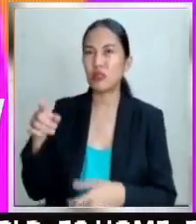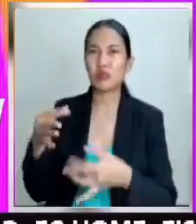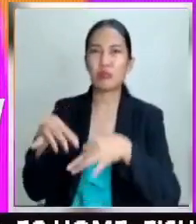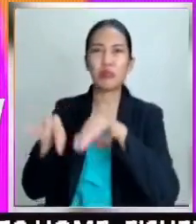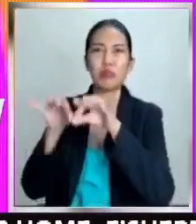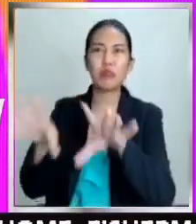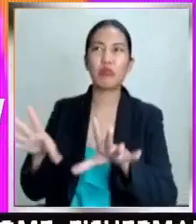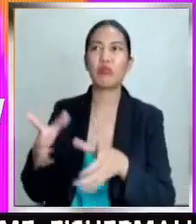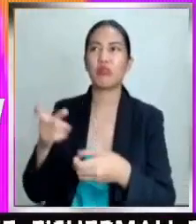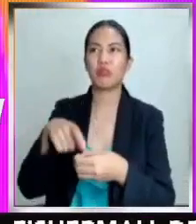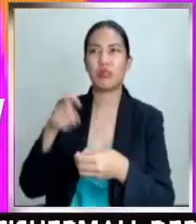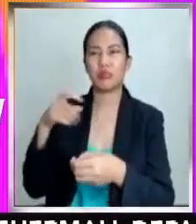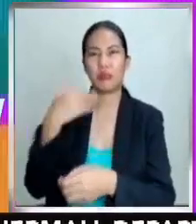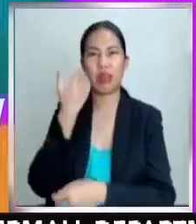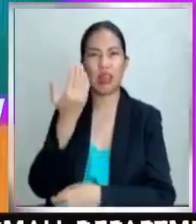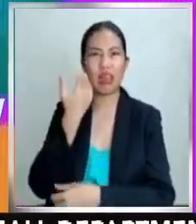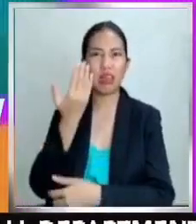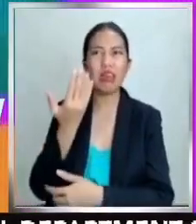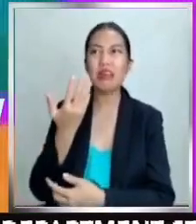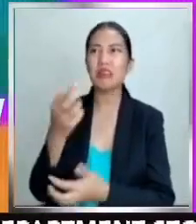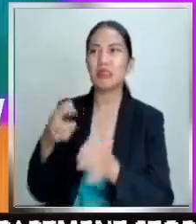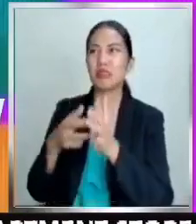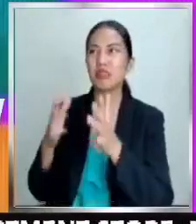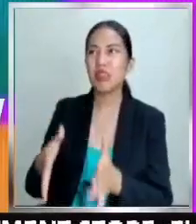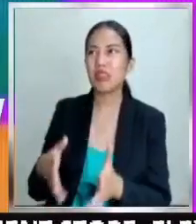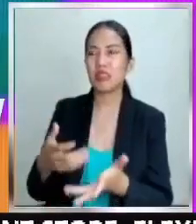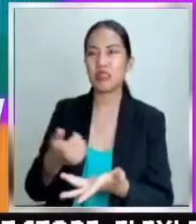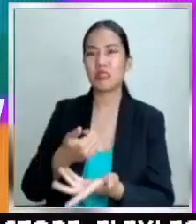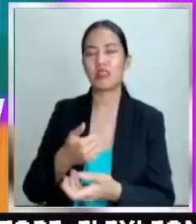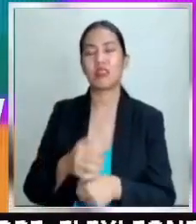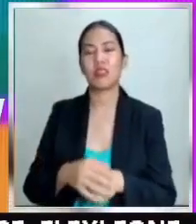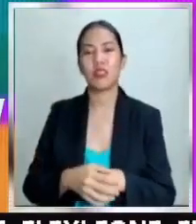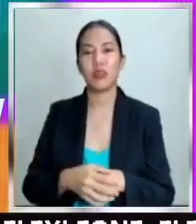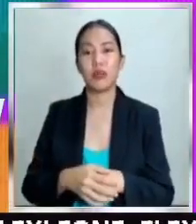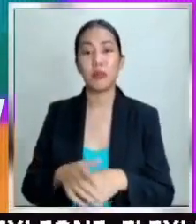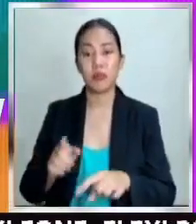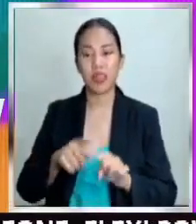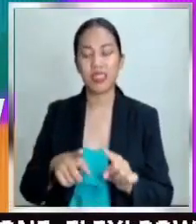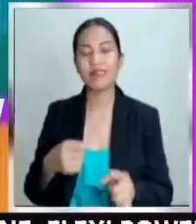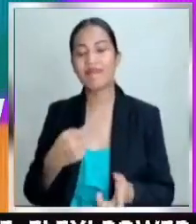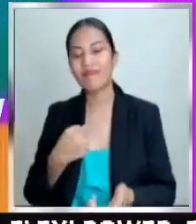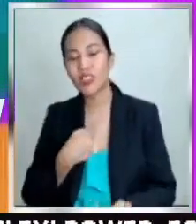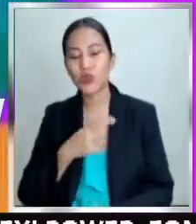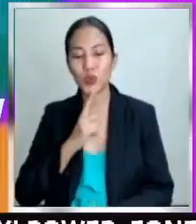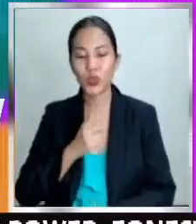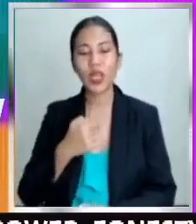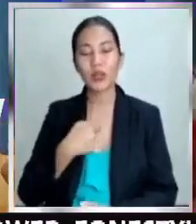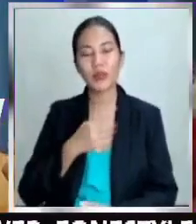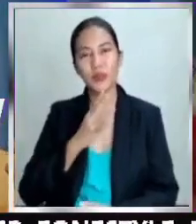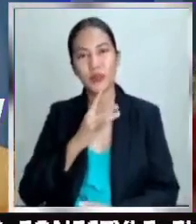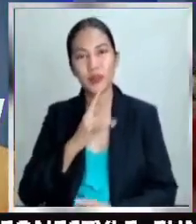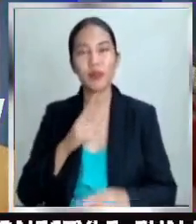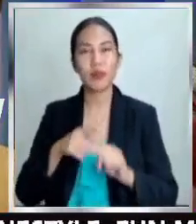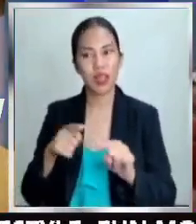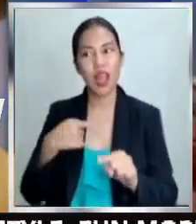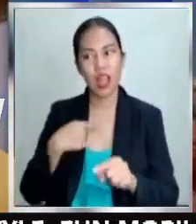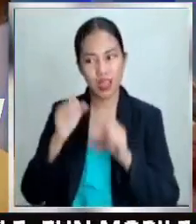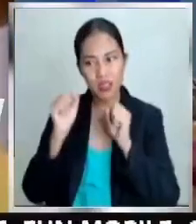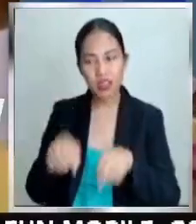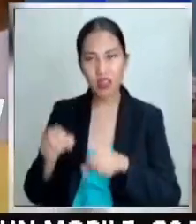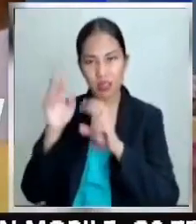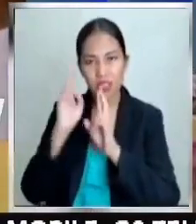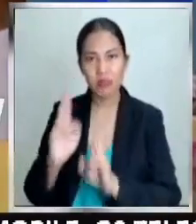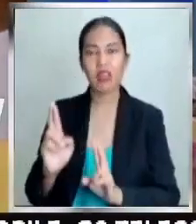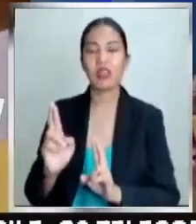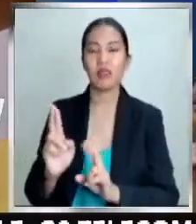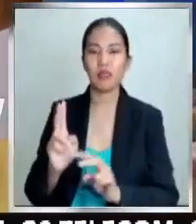nakakahiya kang ipadala sa ibang bansa. Ganto lang ho ako magsalita pero mas kaya ko naman pong rumispeto ng tao. Gayunman,